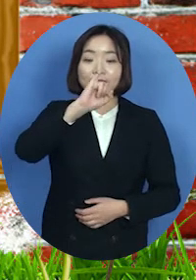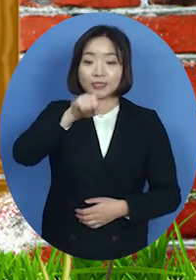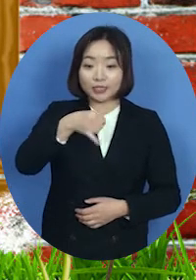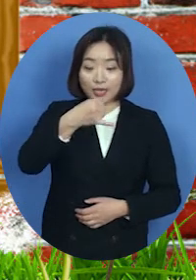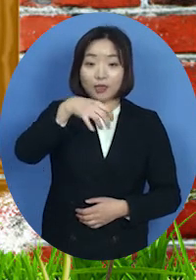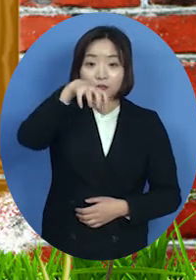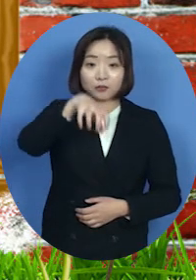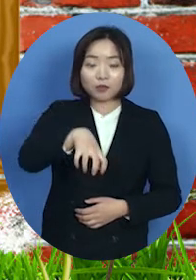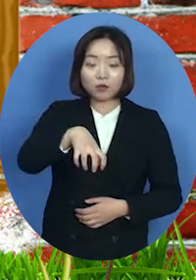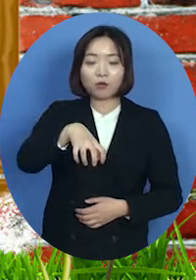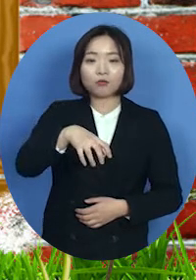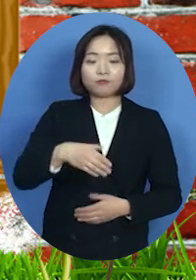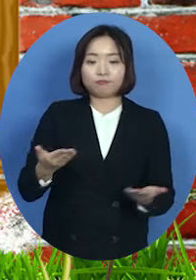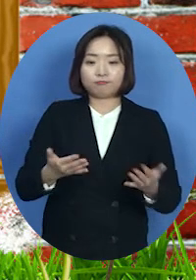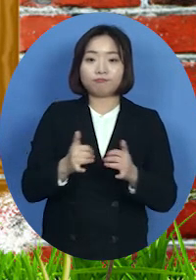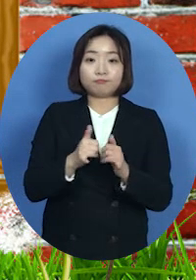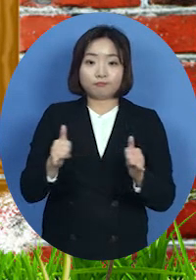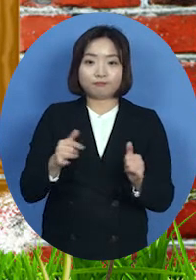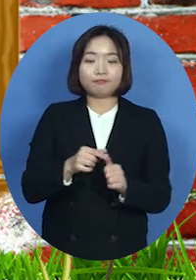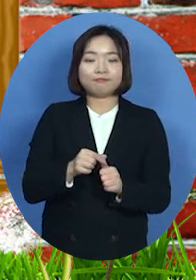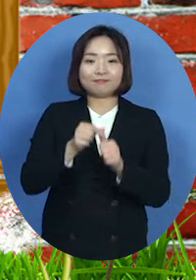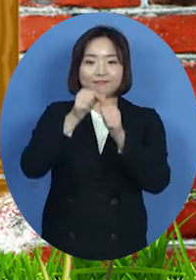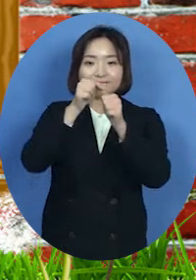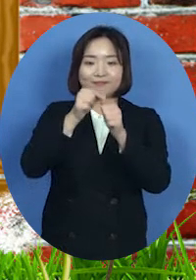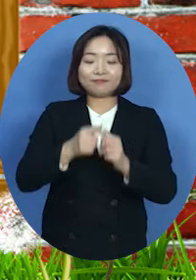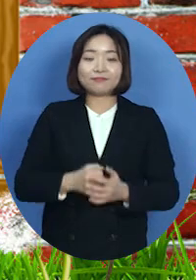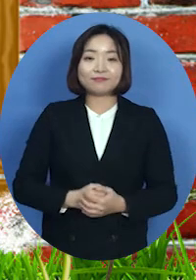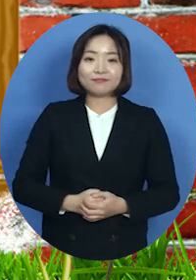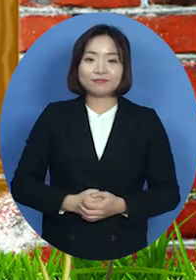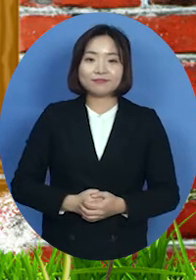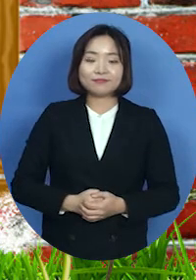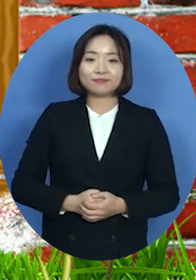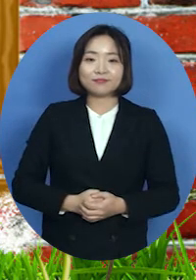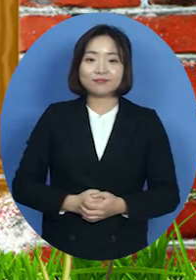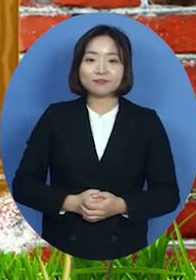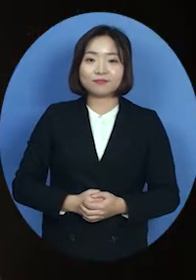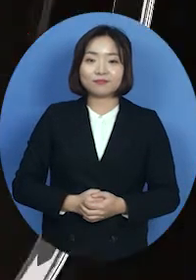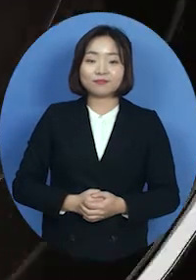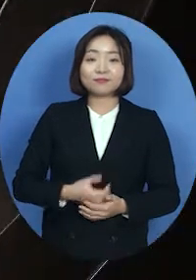주식회사 sj km 에서 제조 관련 단순종사원 을 모집합니다